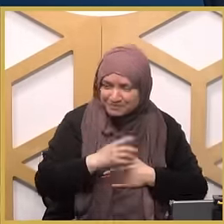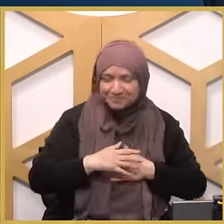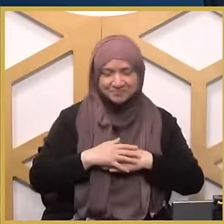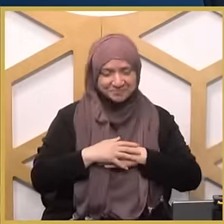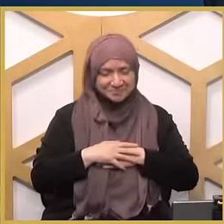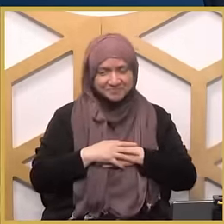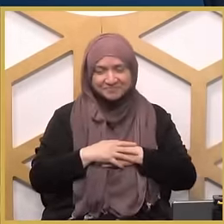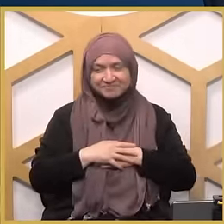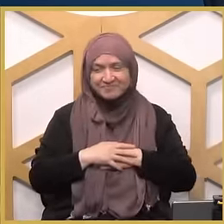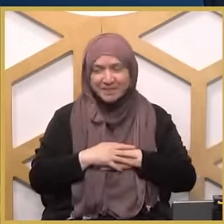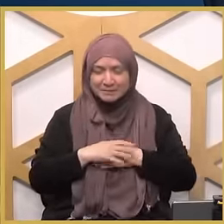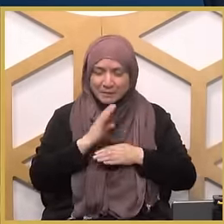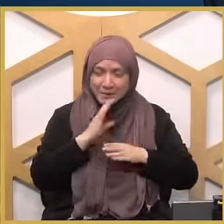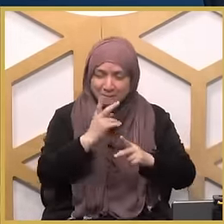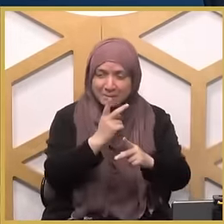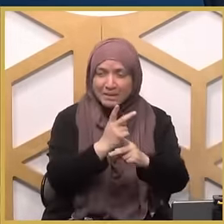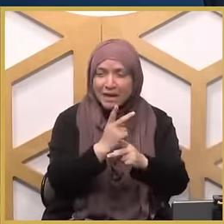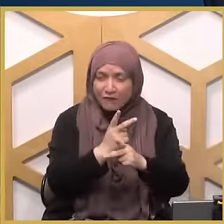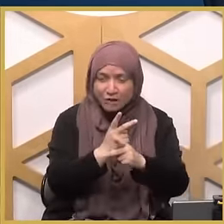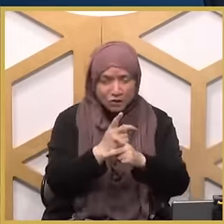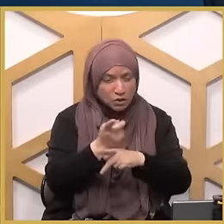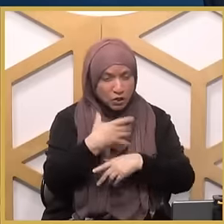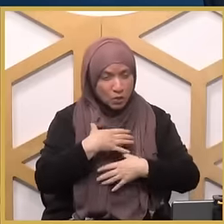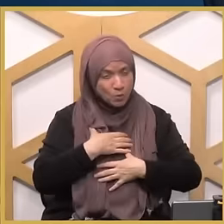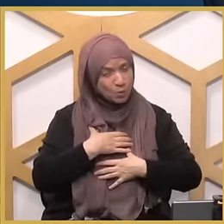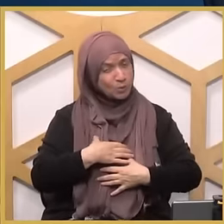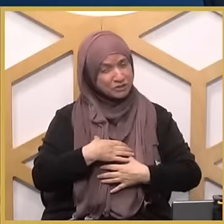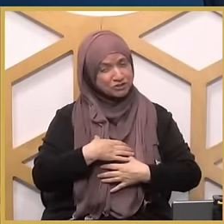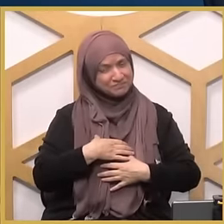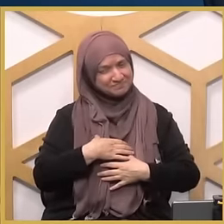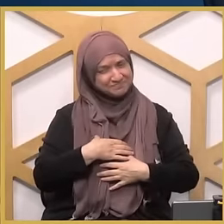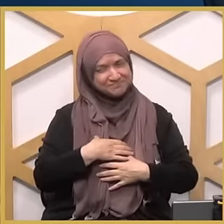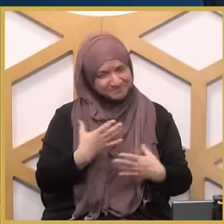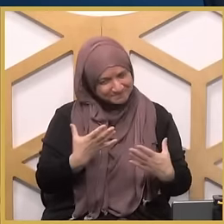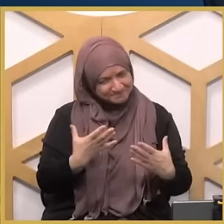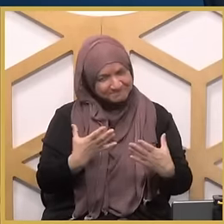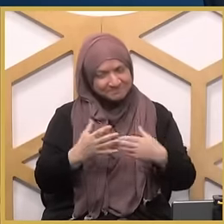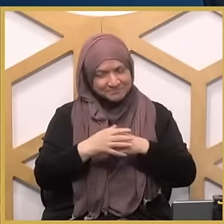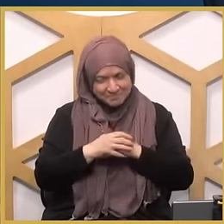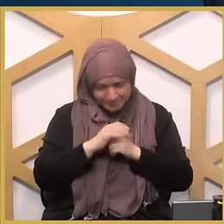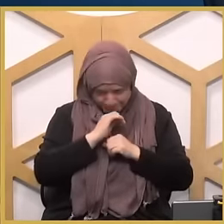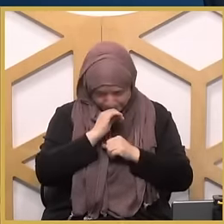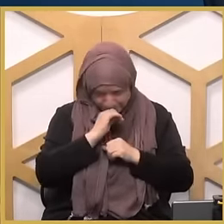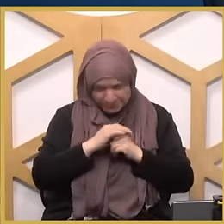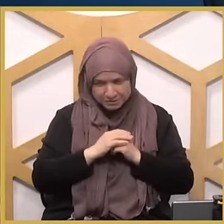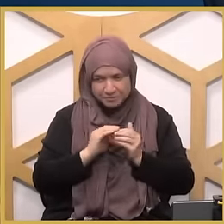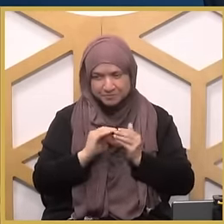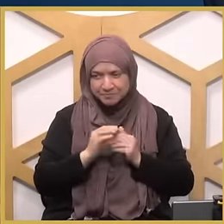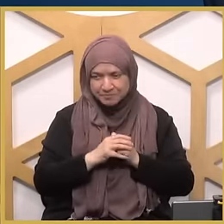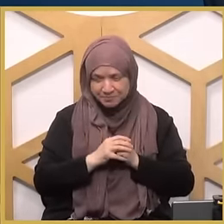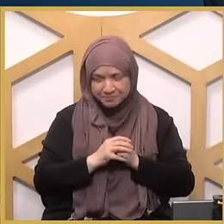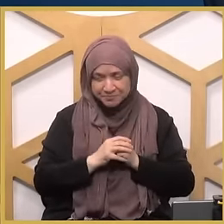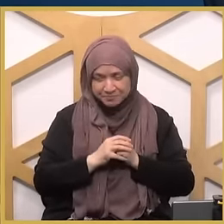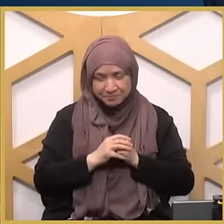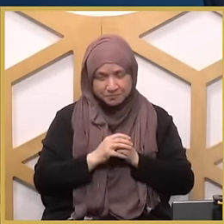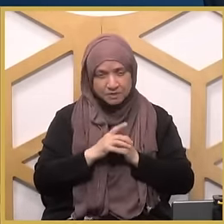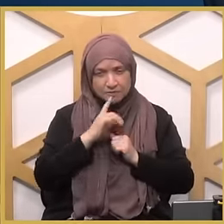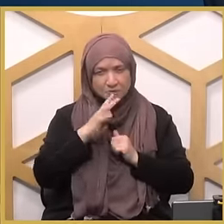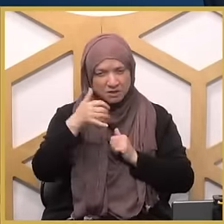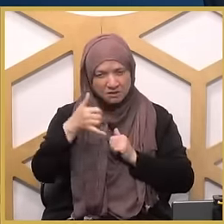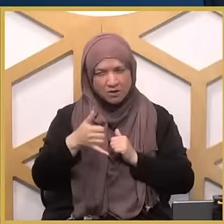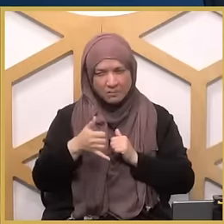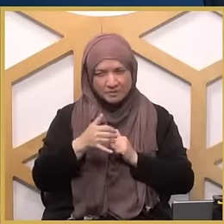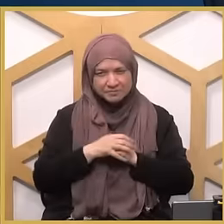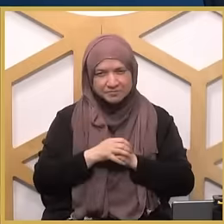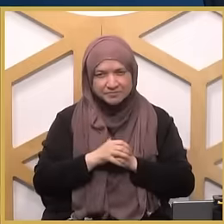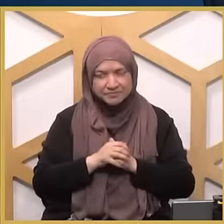for. As the Prophet says, قال, أحبب حبيبك هونا ما. When you love someone or love something, love